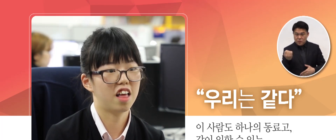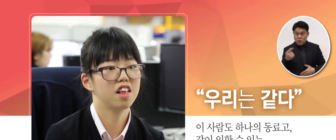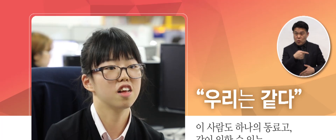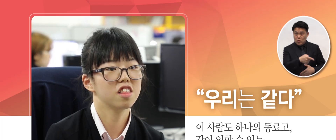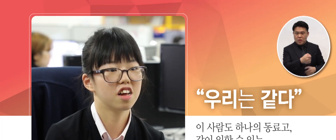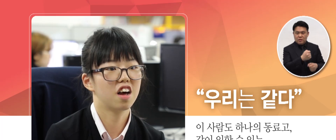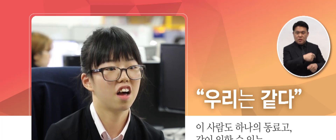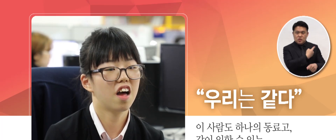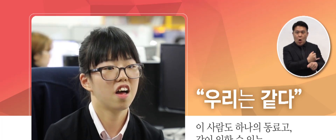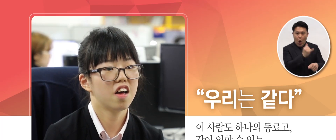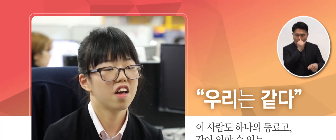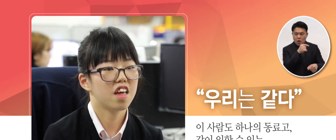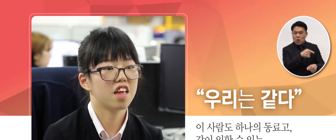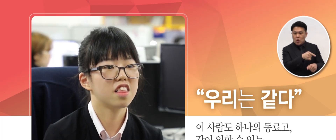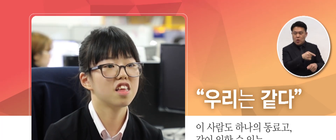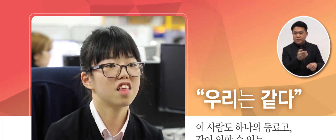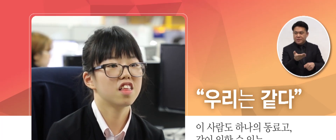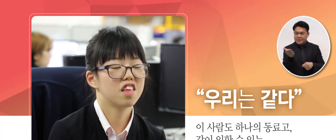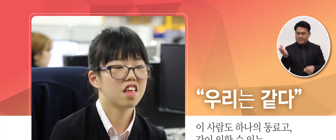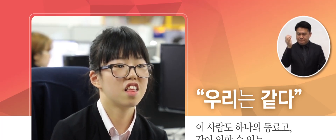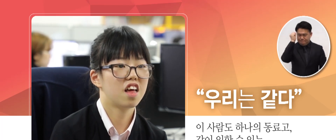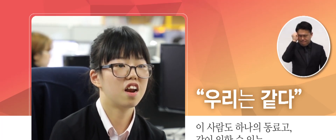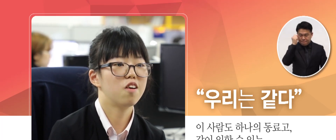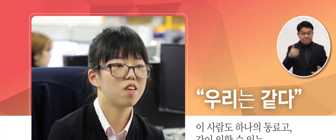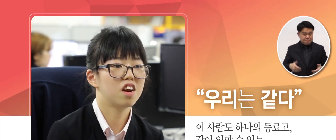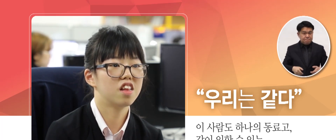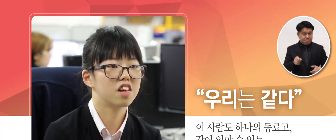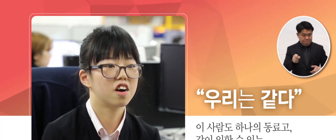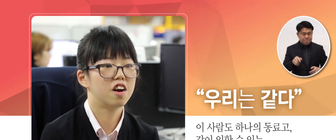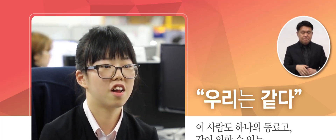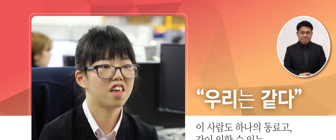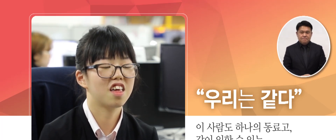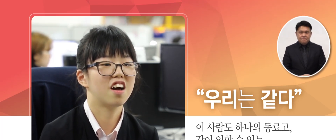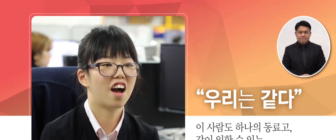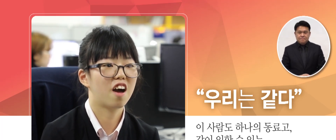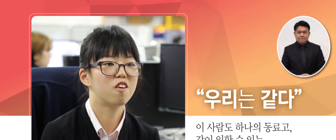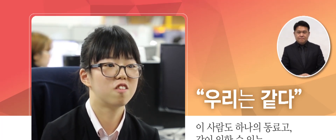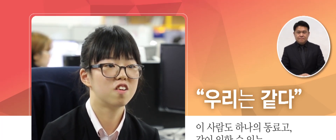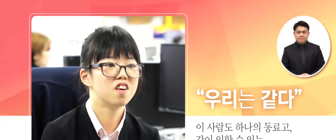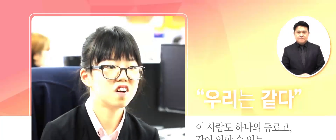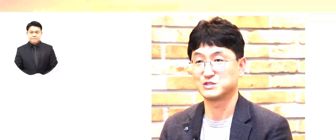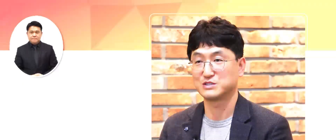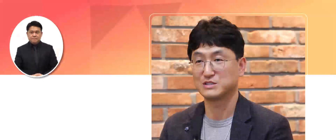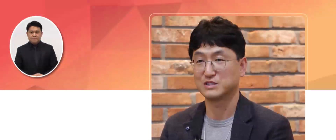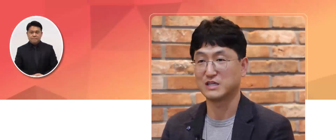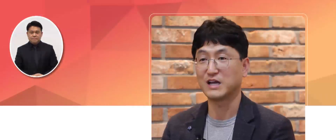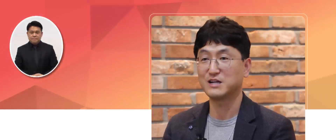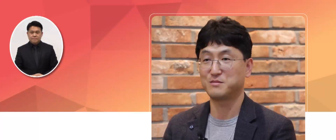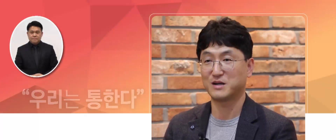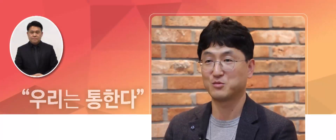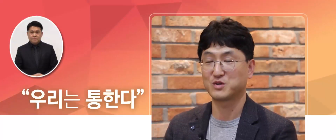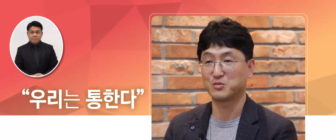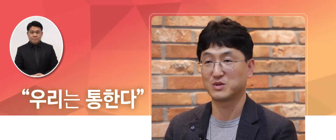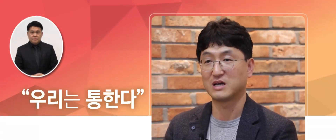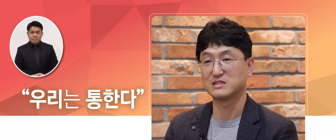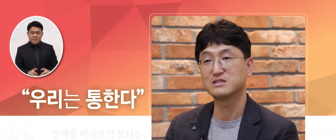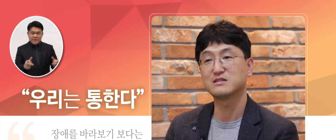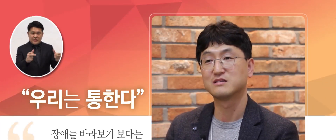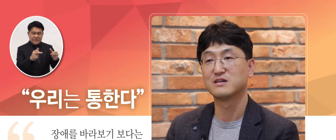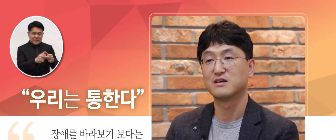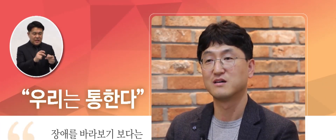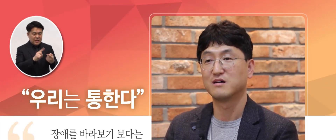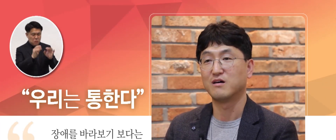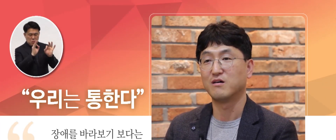생존 가능성 있는 사람이라는 걸 기억하고 장애를